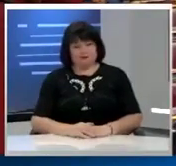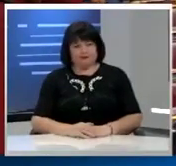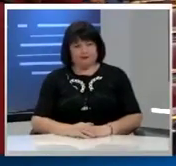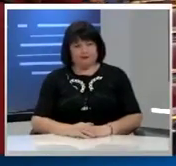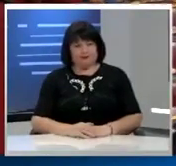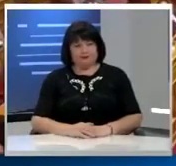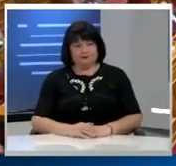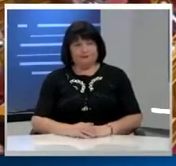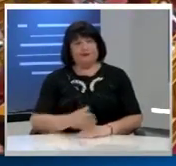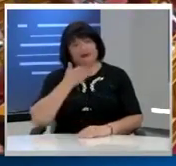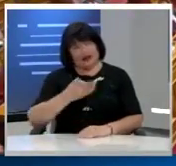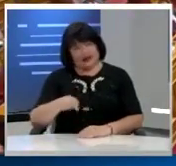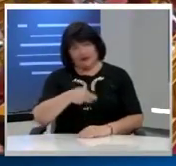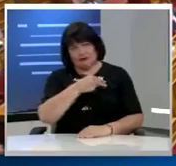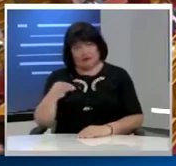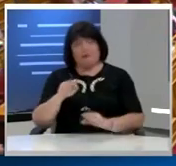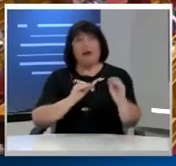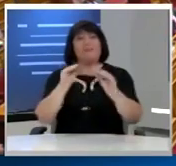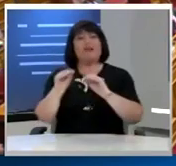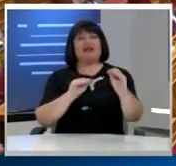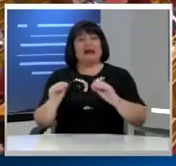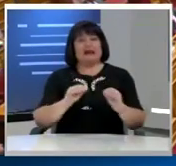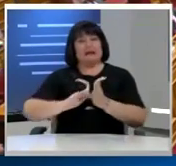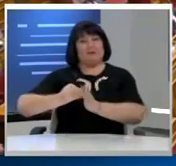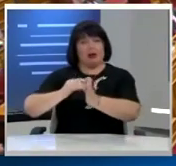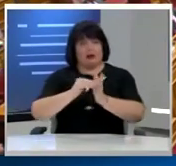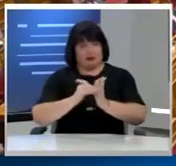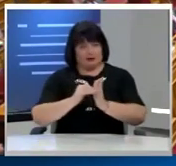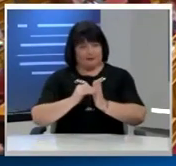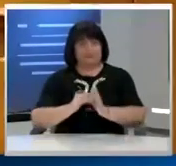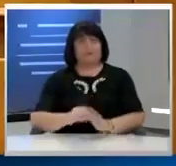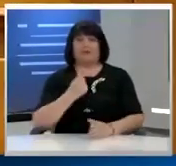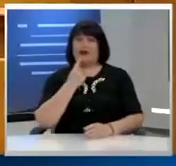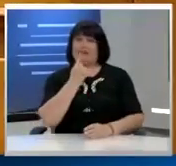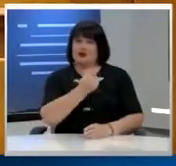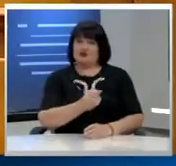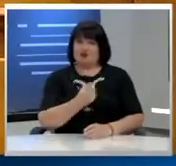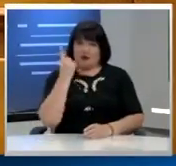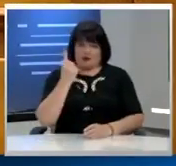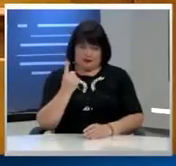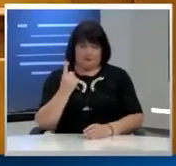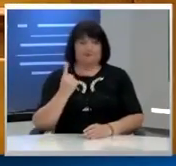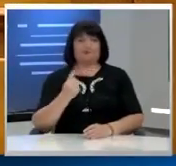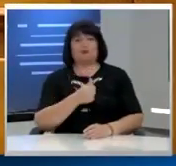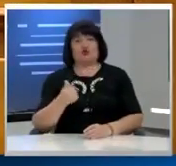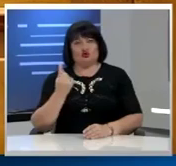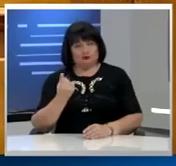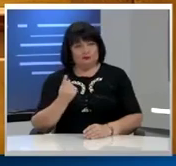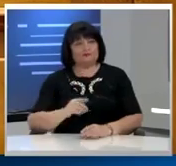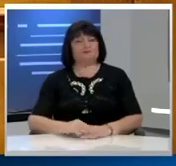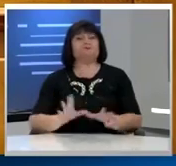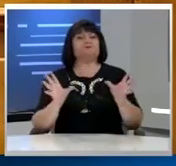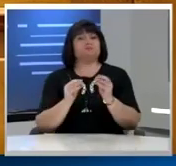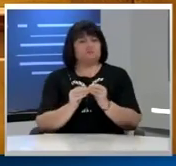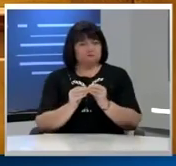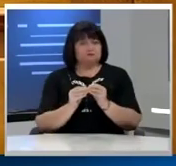Για να κλείσω όμως το θέμα των μετακλητών, θα πω μονάχα τούτο. Όλοι και όλοι